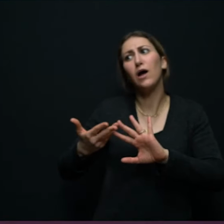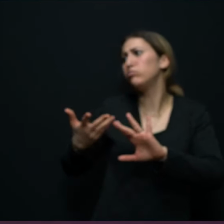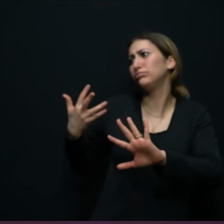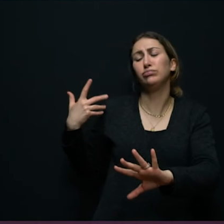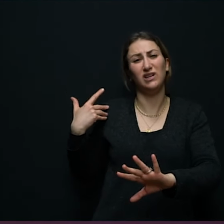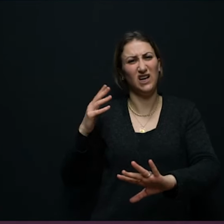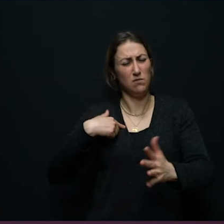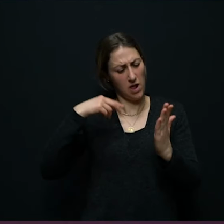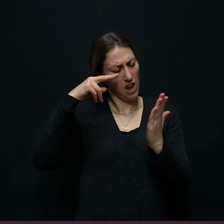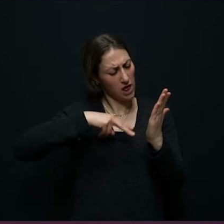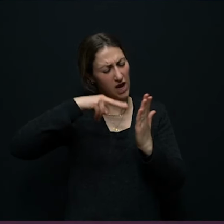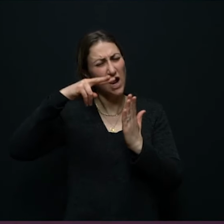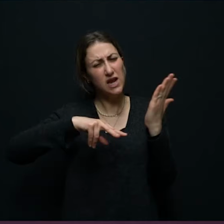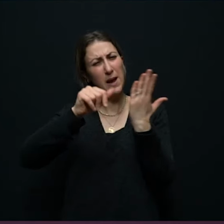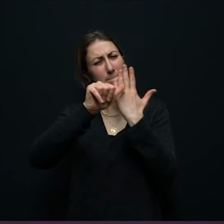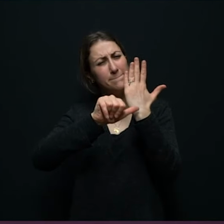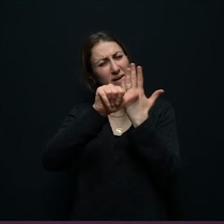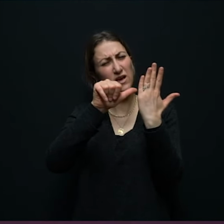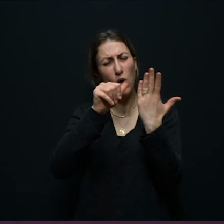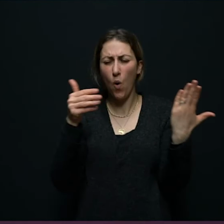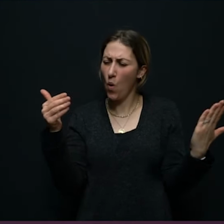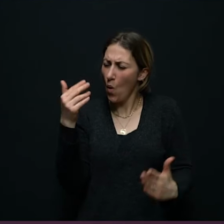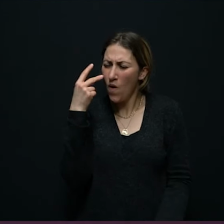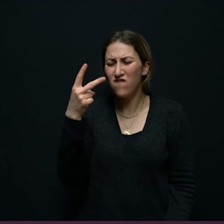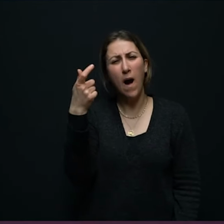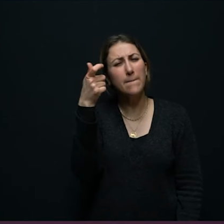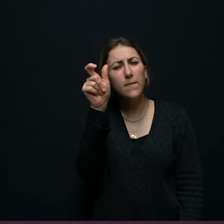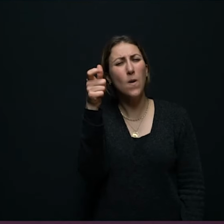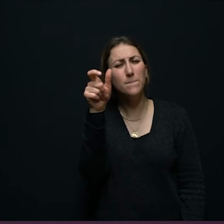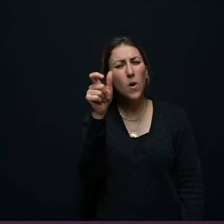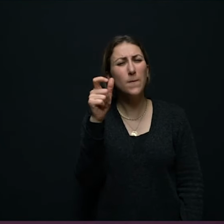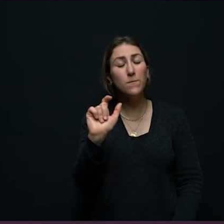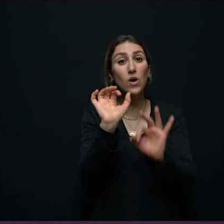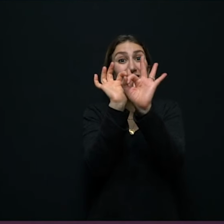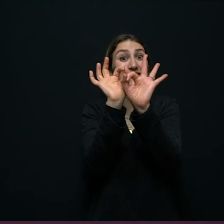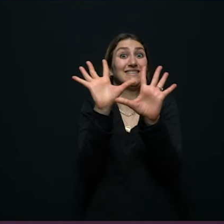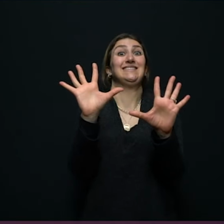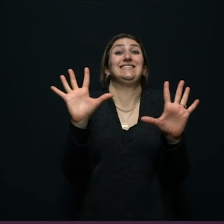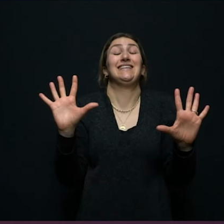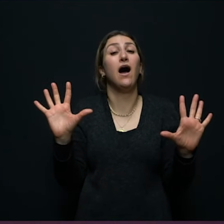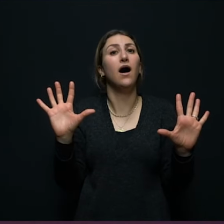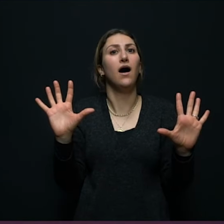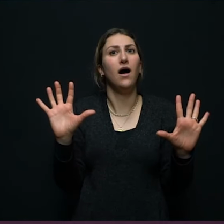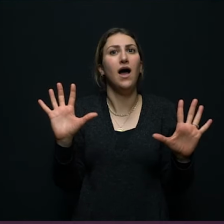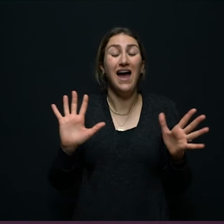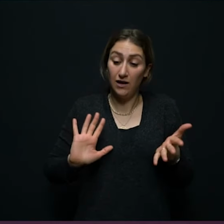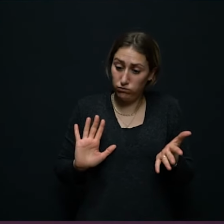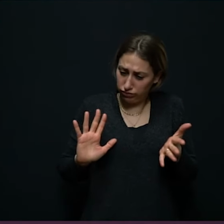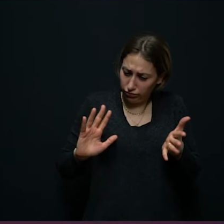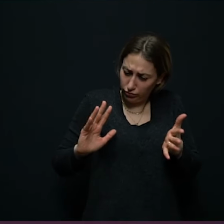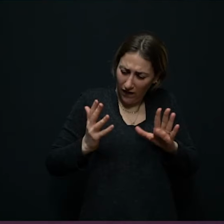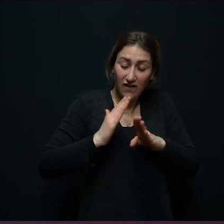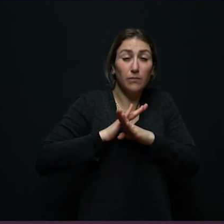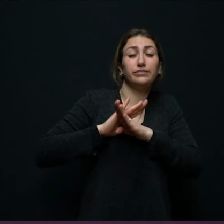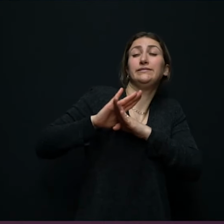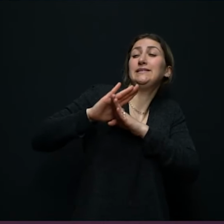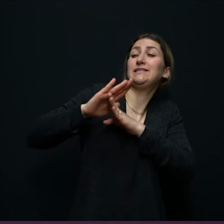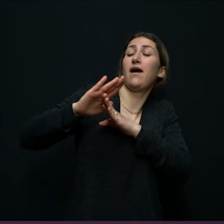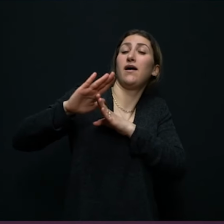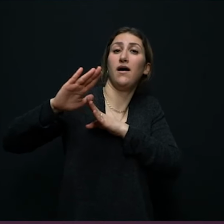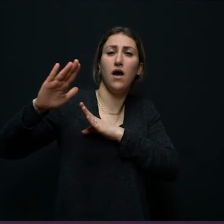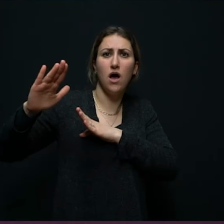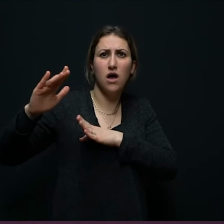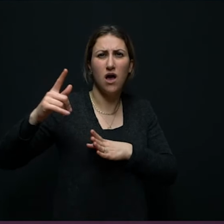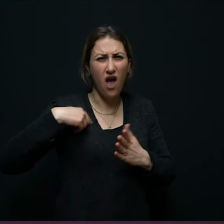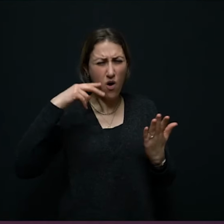mais on est vraiment étonné de voir cette notion de saintes et et revient à travers de